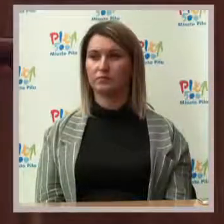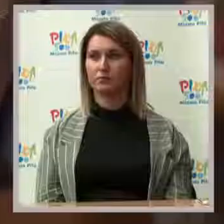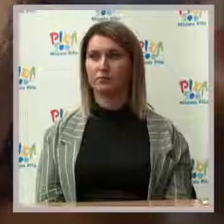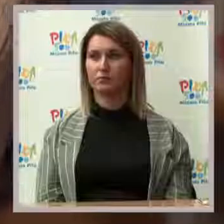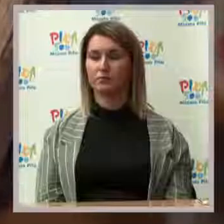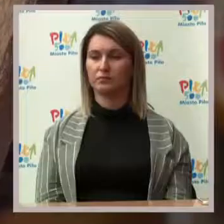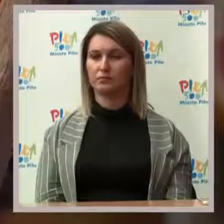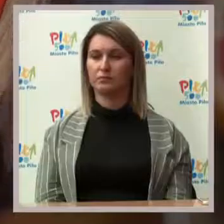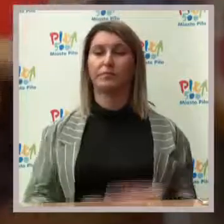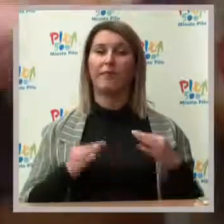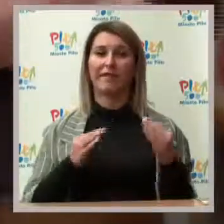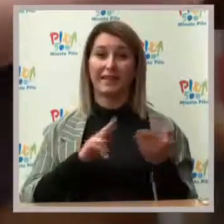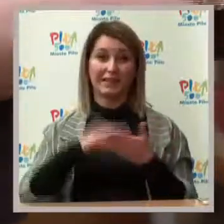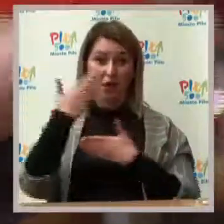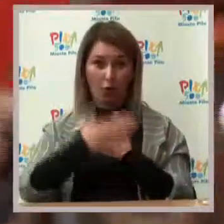odbierze w imieniu